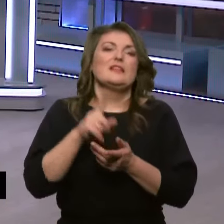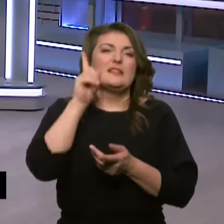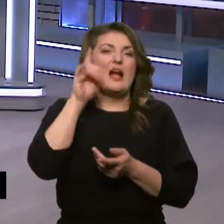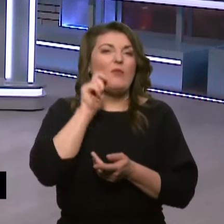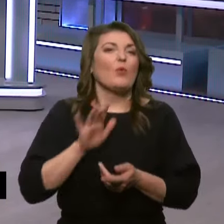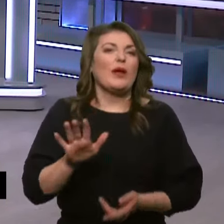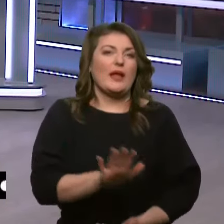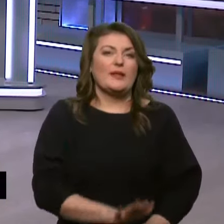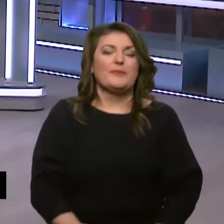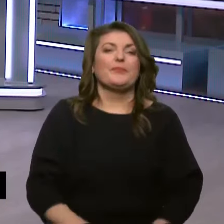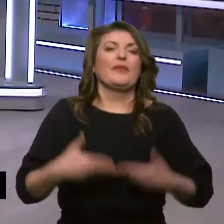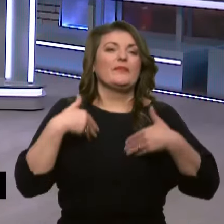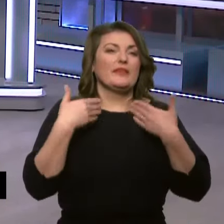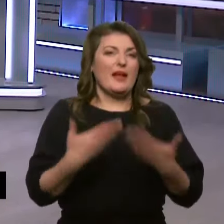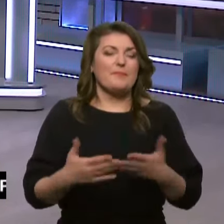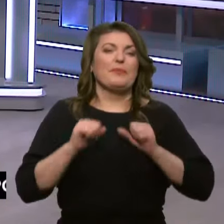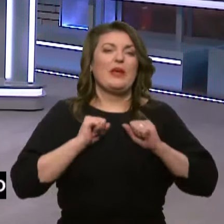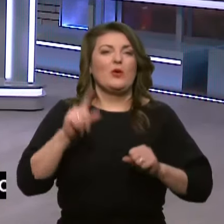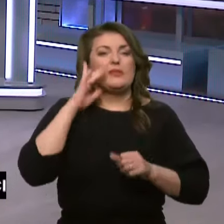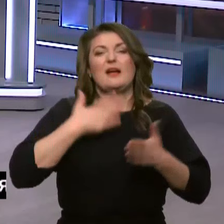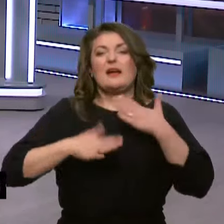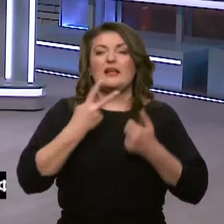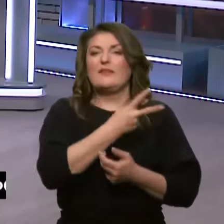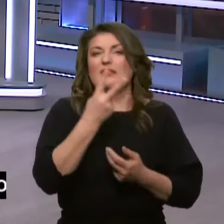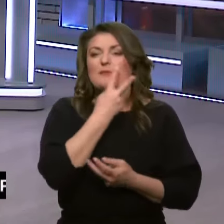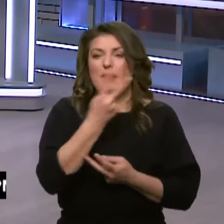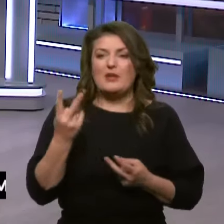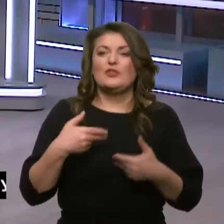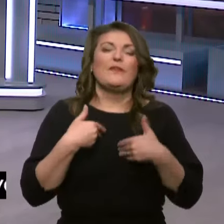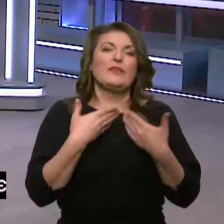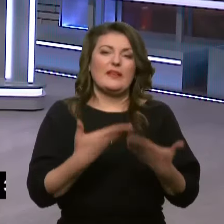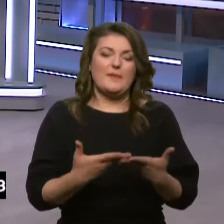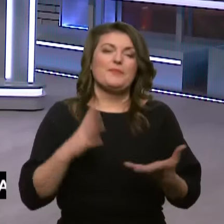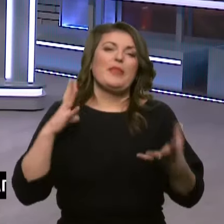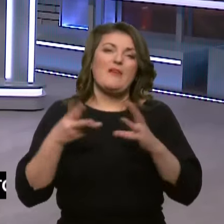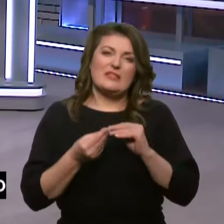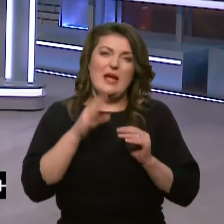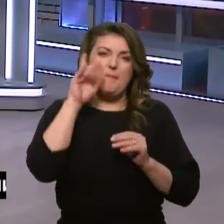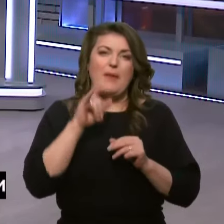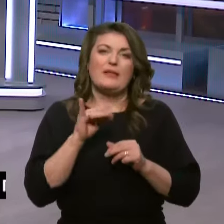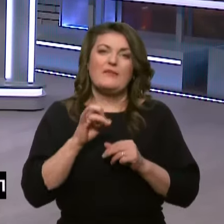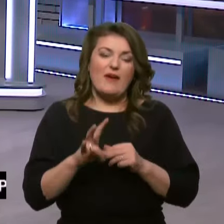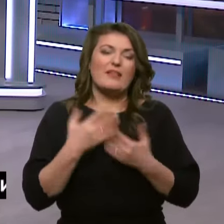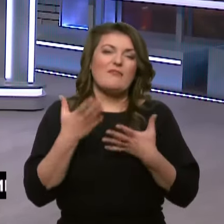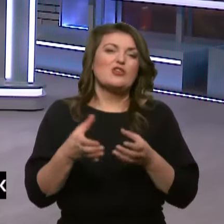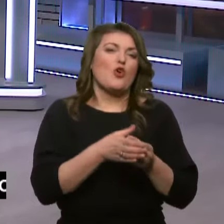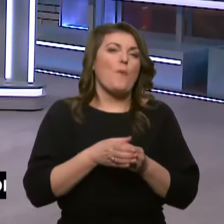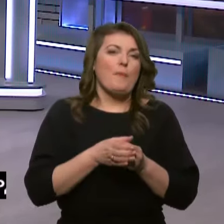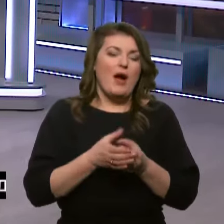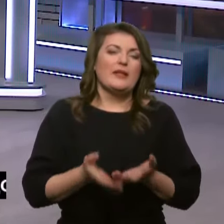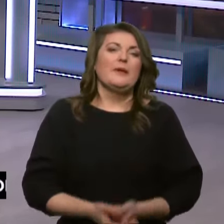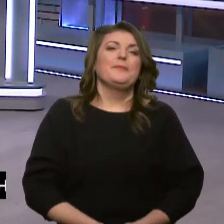Україні! Вітаємо! Героям слава, радий вас бачити, товариство, вітаю! Навзаєм, пане Іване, в вашій компанії.